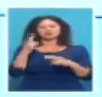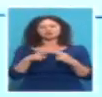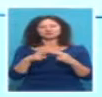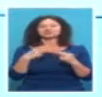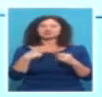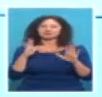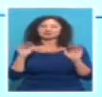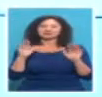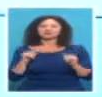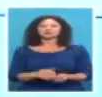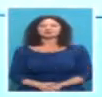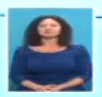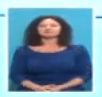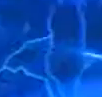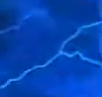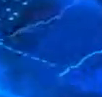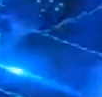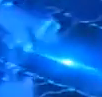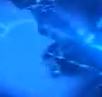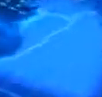вами прощаюсь. До новых встреч.